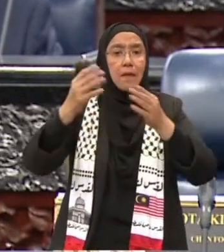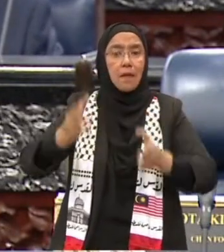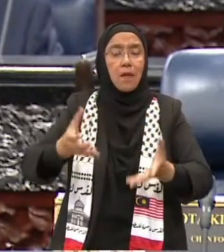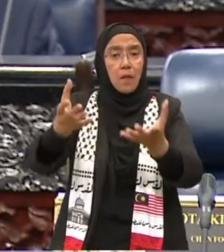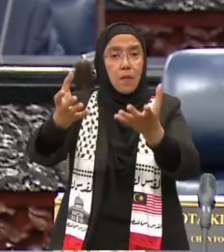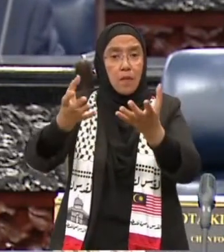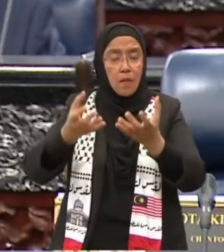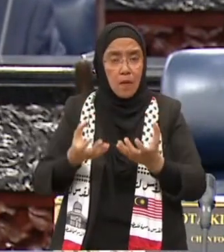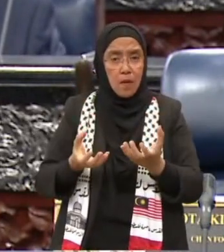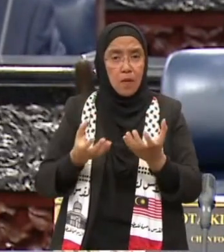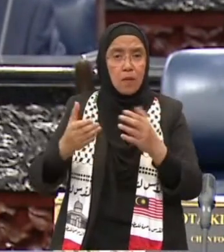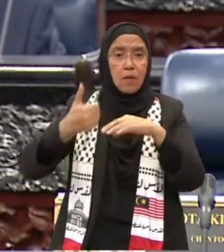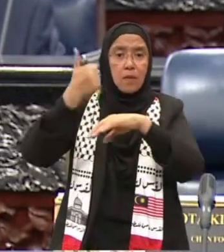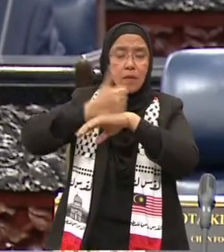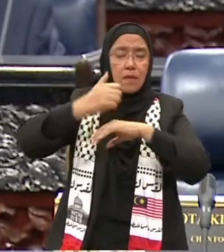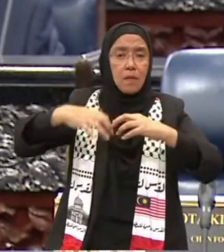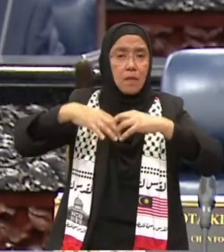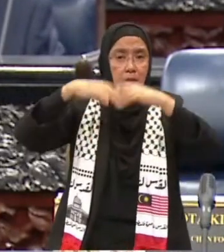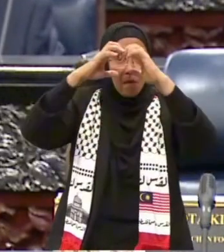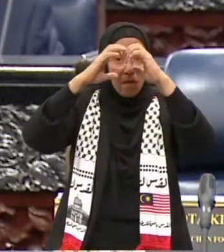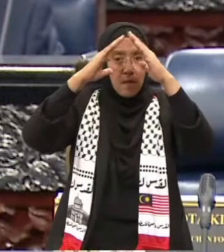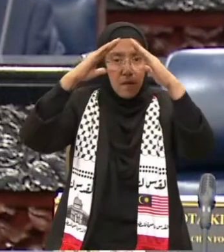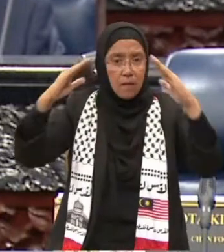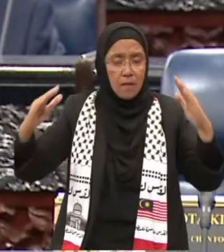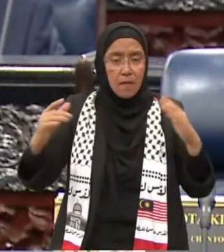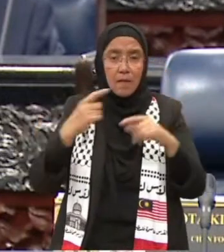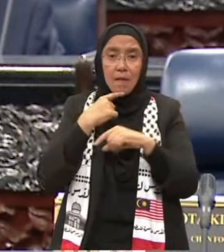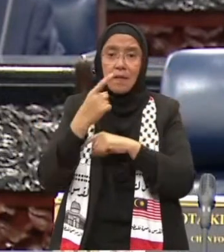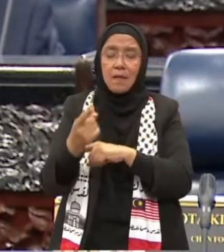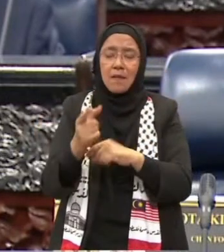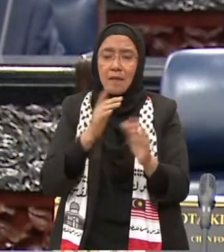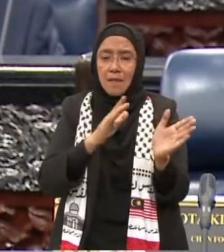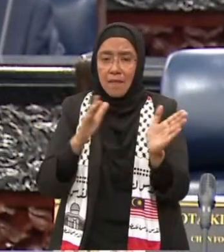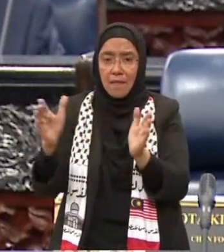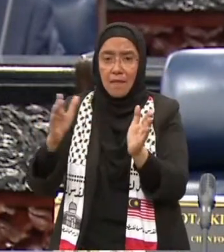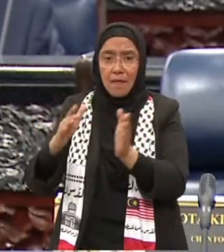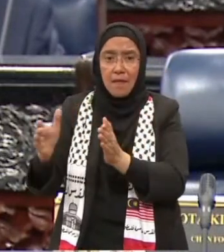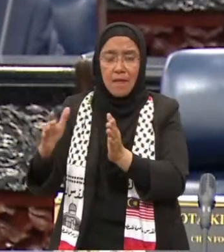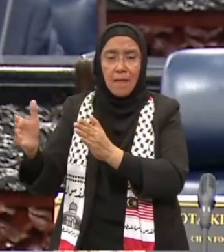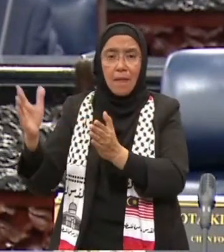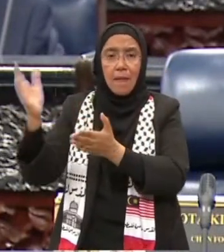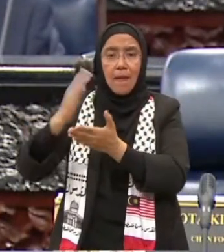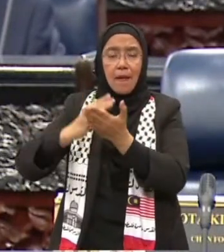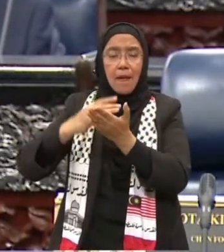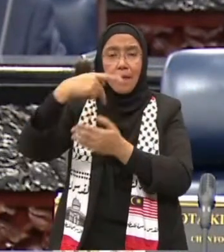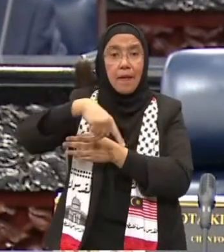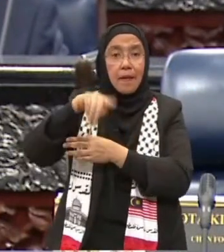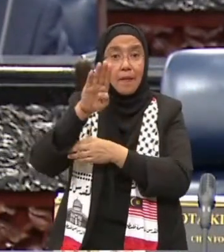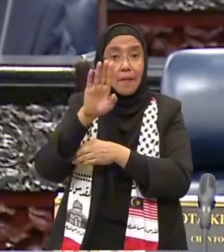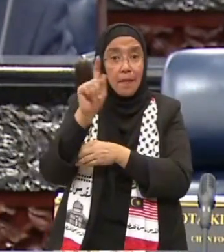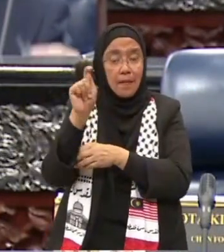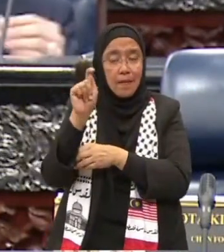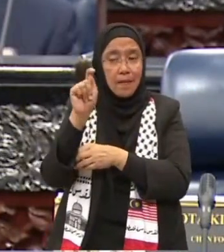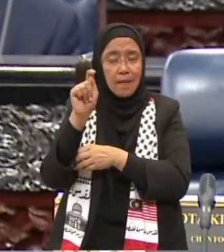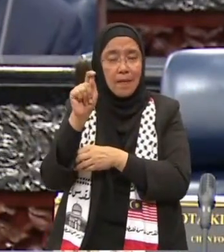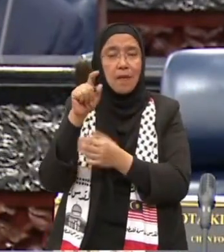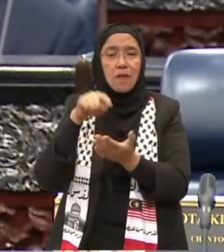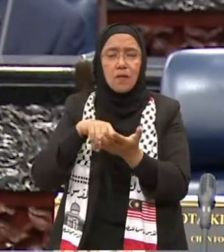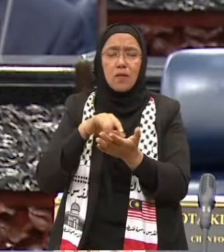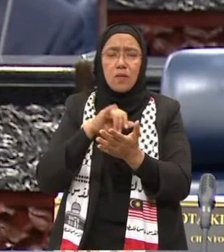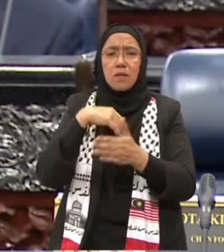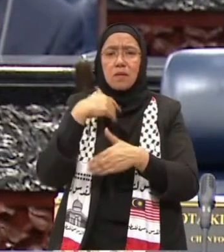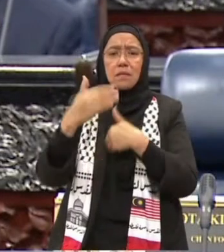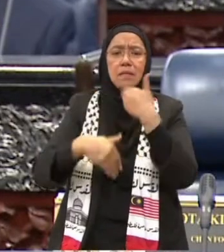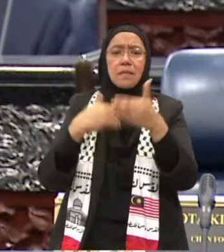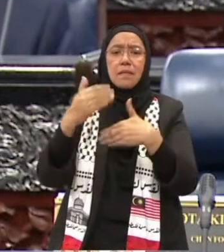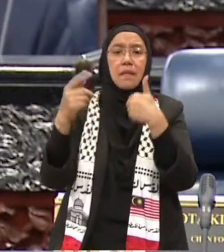dulu kebenaran merancang di pihak berkuasa tempatan. Daripada situ baru proses itu seterusnya, dan sebelum dia menjual,